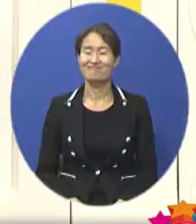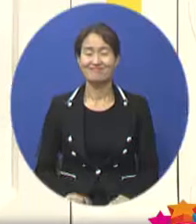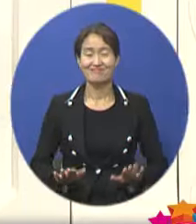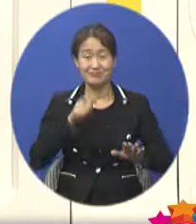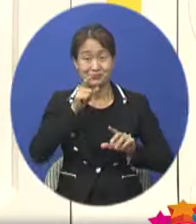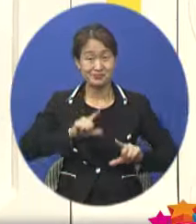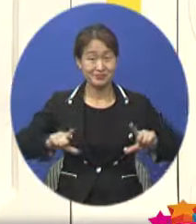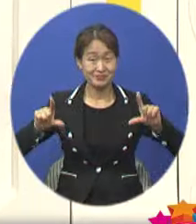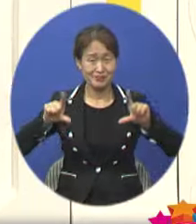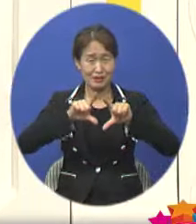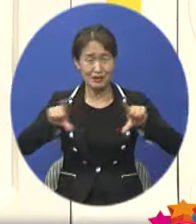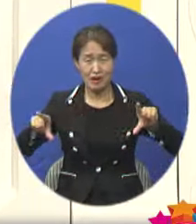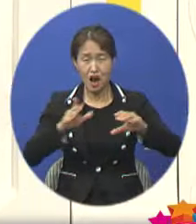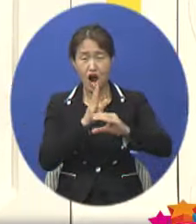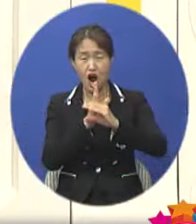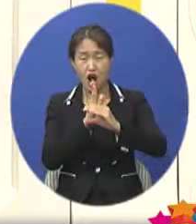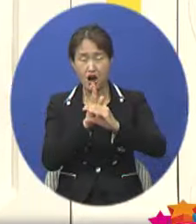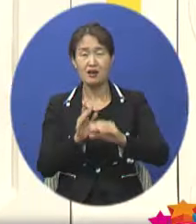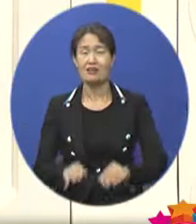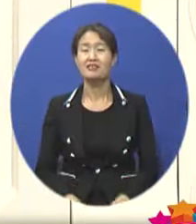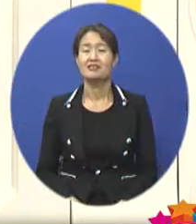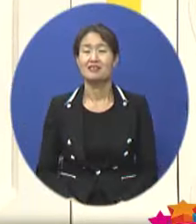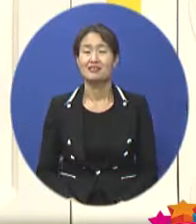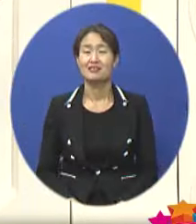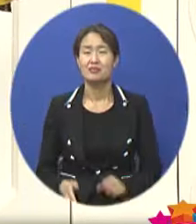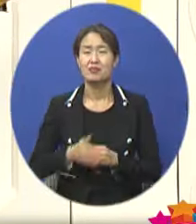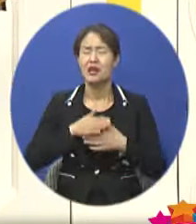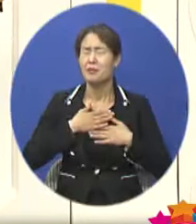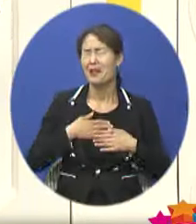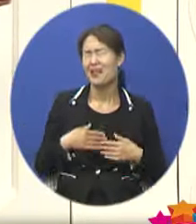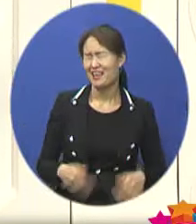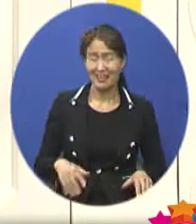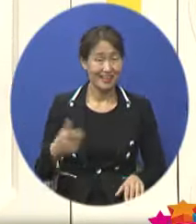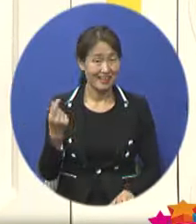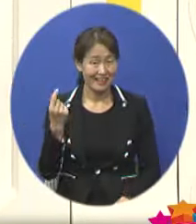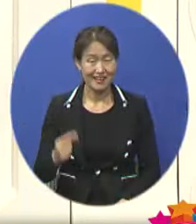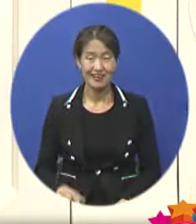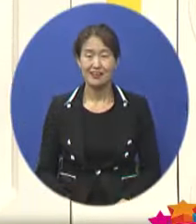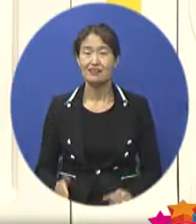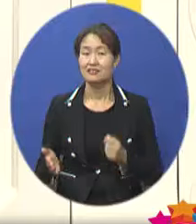오늘 수요일입니다. 수요일은 일주일 중에 딱 가운데 있어 있기 때문에 좀 필요하죠. 네.